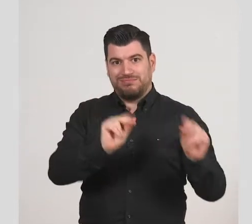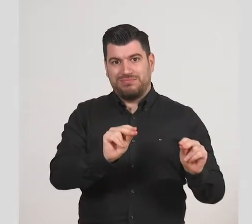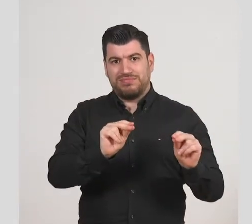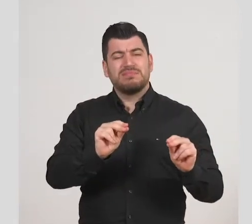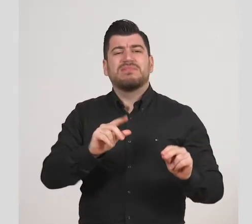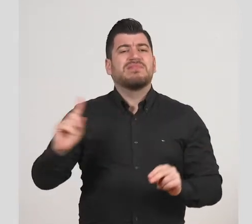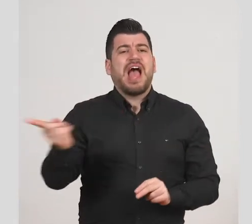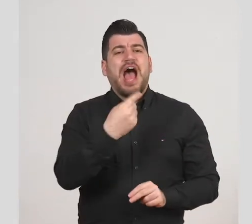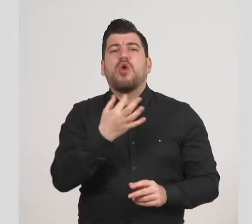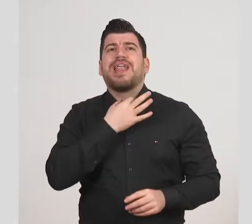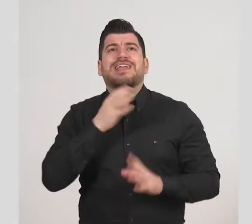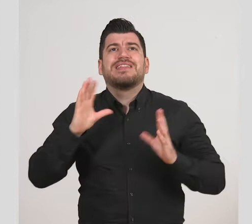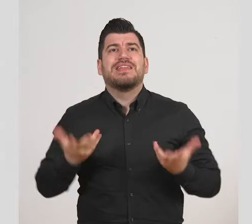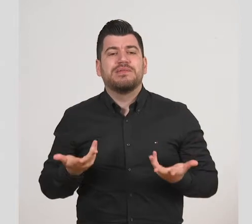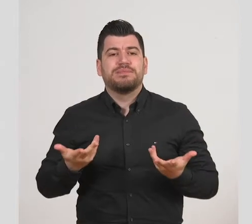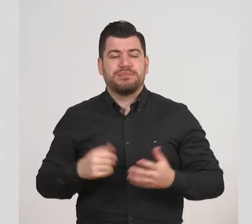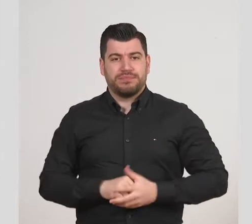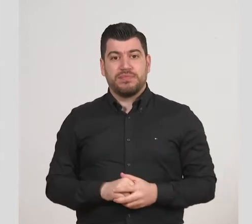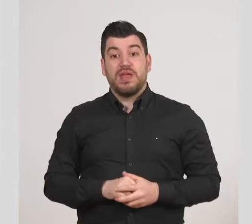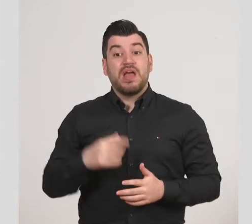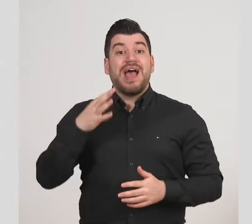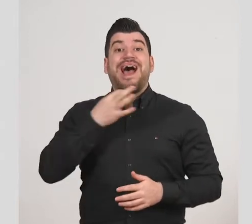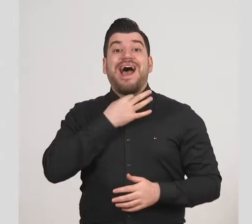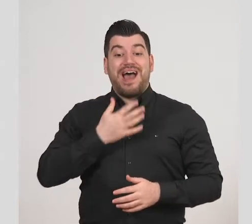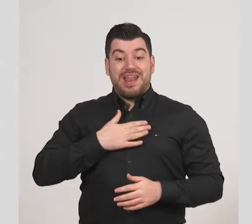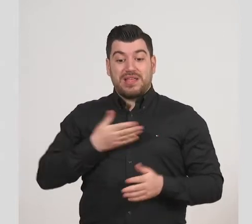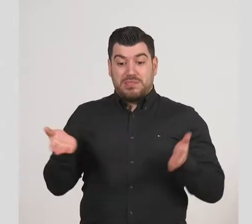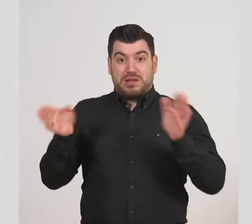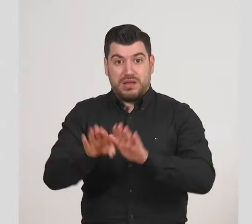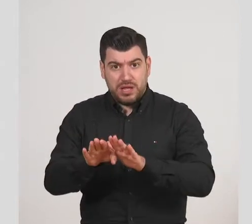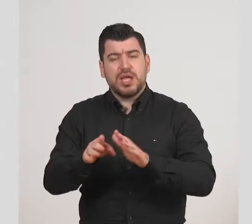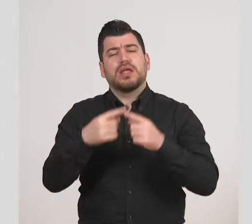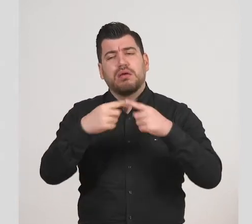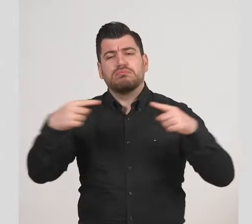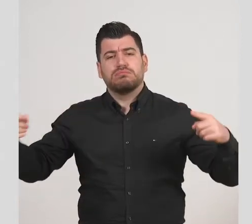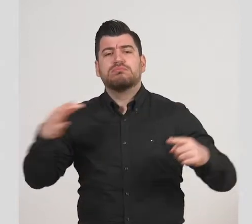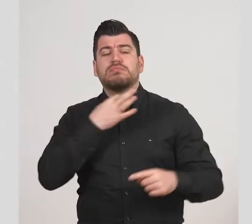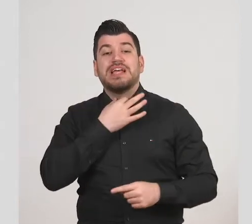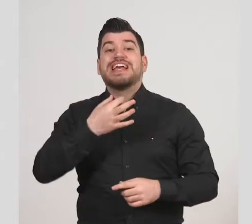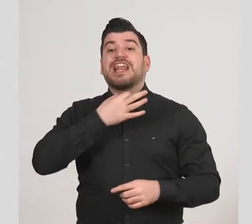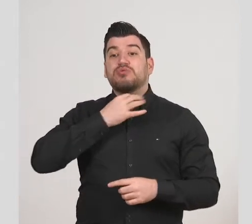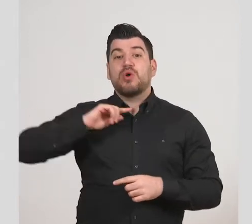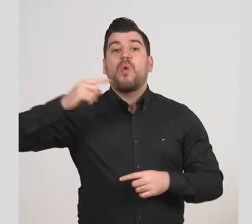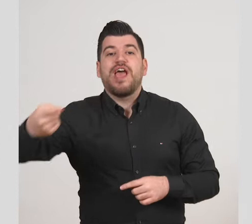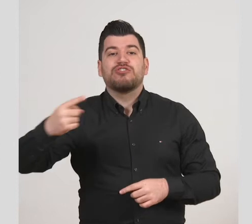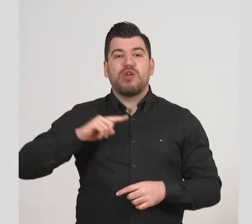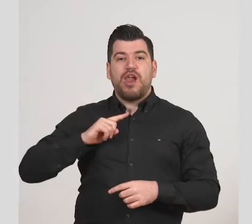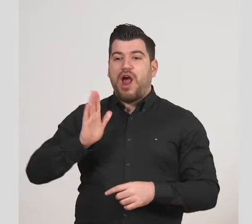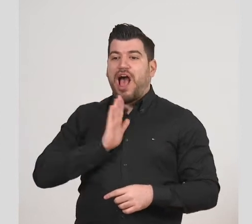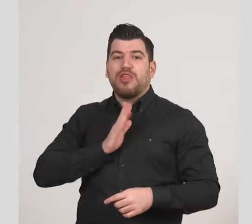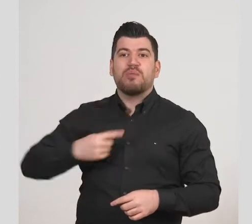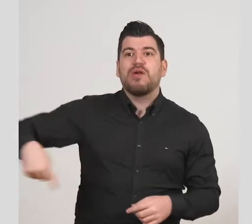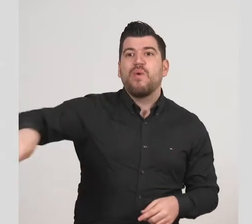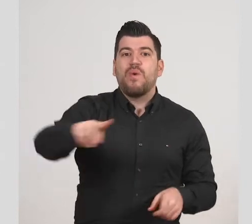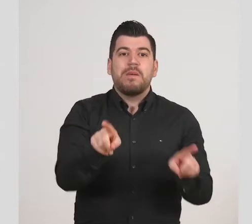πούμε ότι χρειαζόμαστε? Για να καλύψουμε όλες αυτές τις ανάγκες και πολλές άλλες ακόμα, χρειαζόμαστε ο ένας τον άλλον. Δεν μπορούμε να